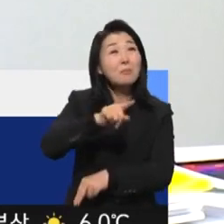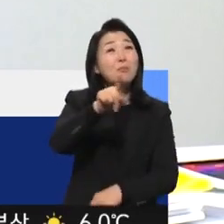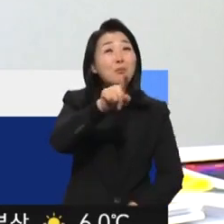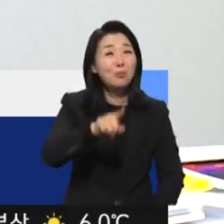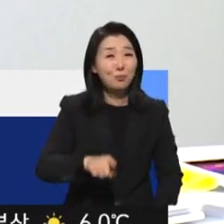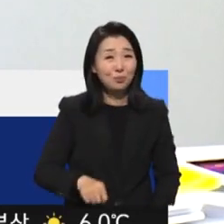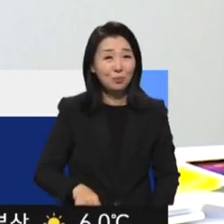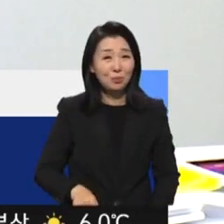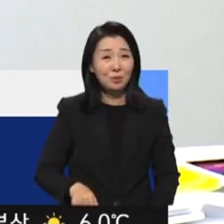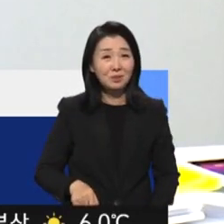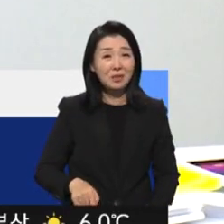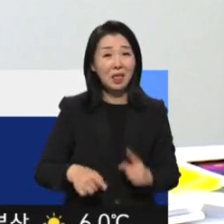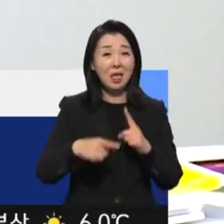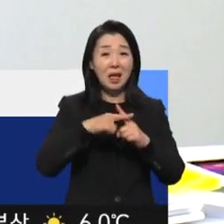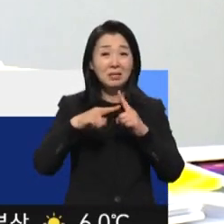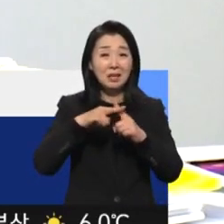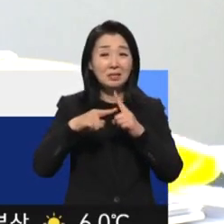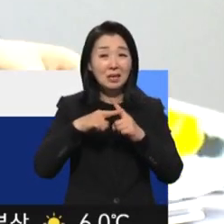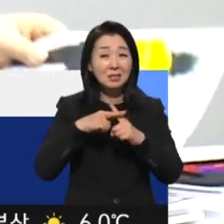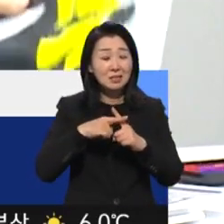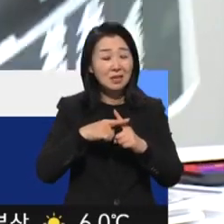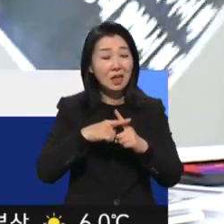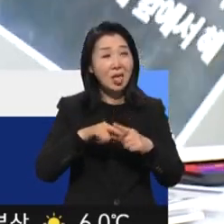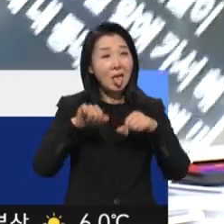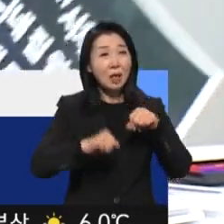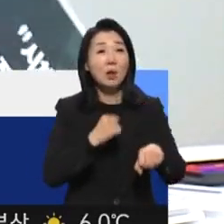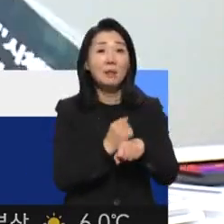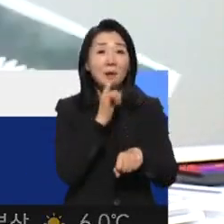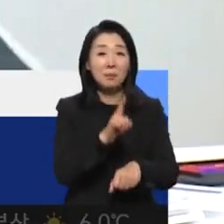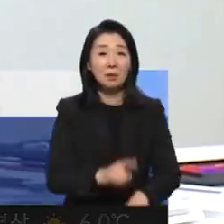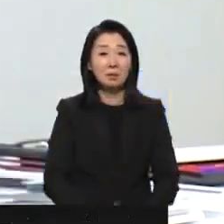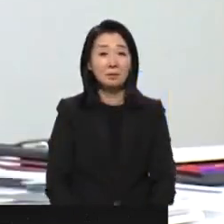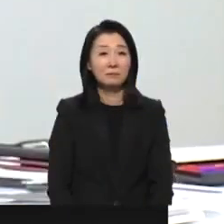앉으려고 X를 한다. 이런 이야기를 합니다.